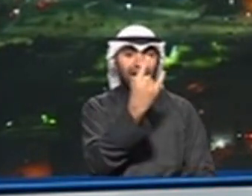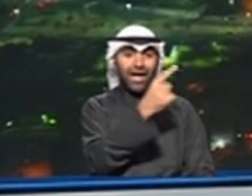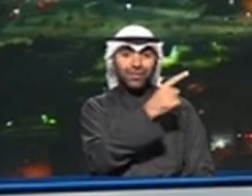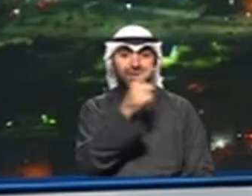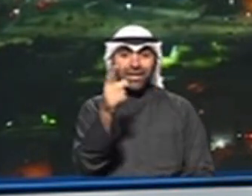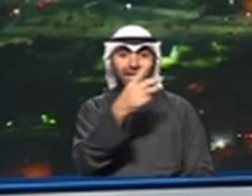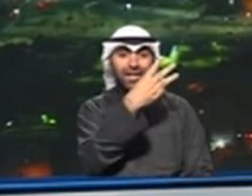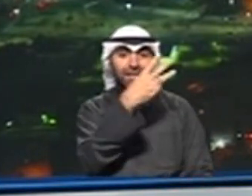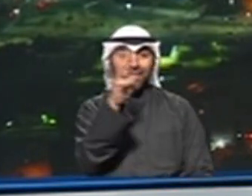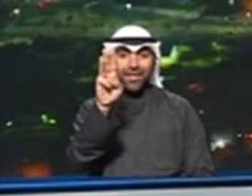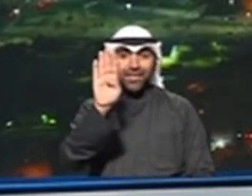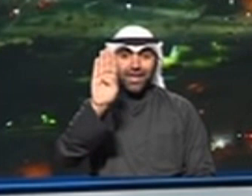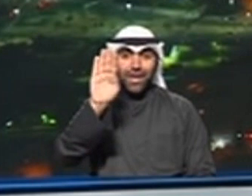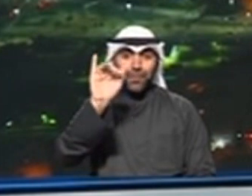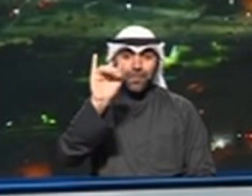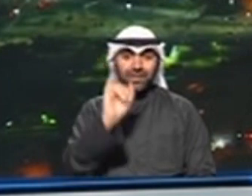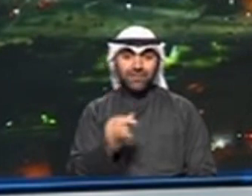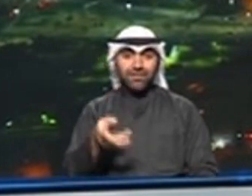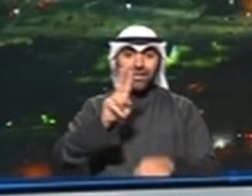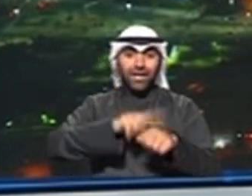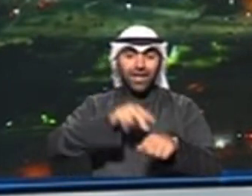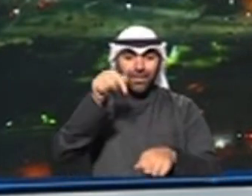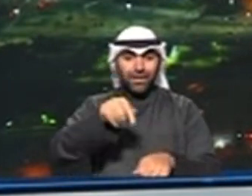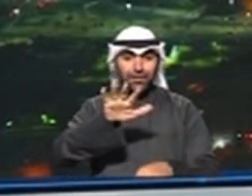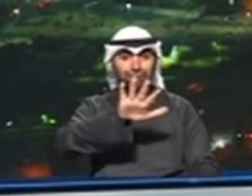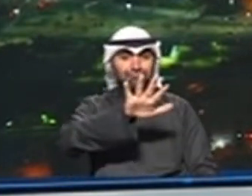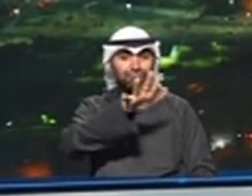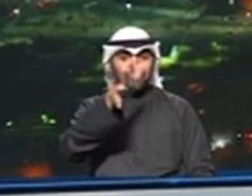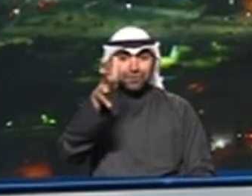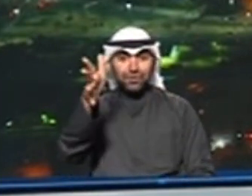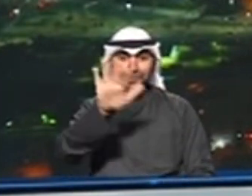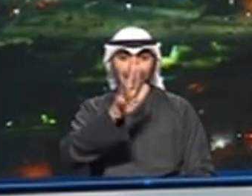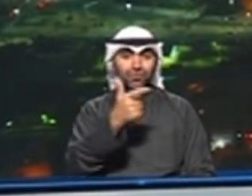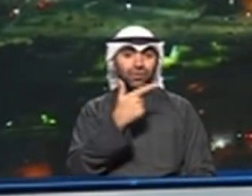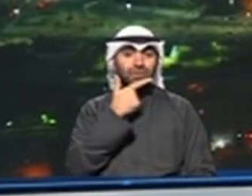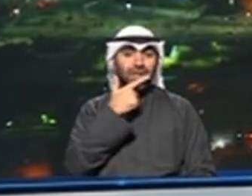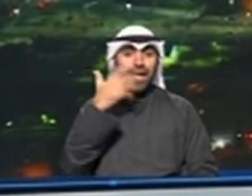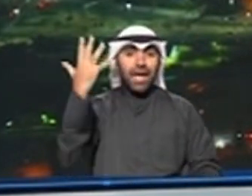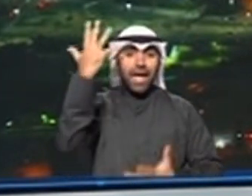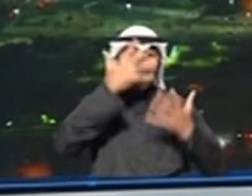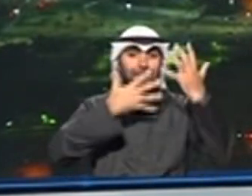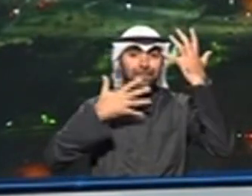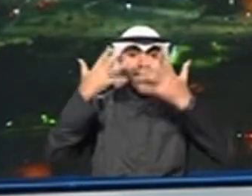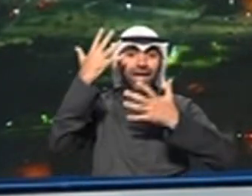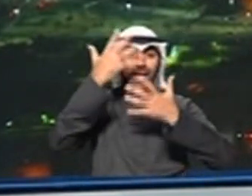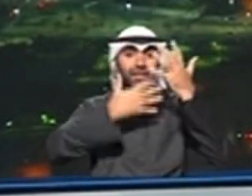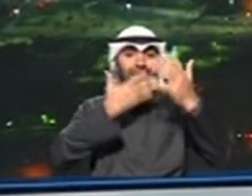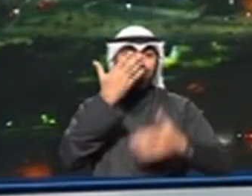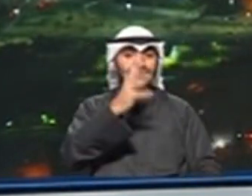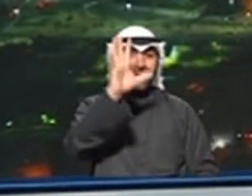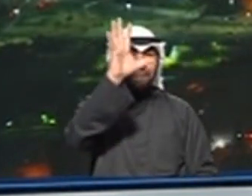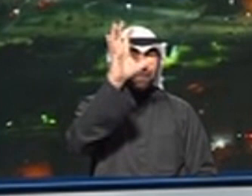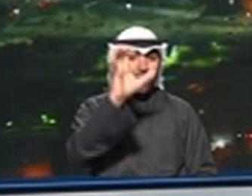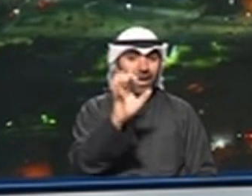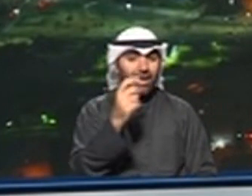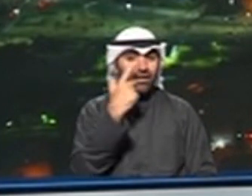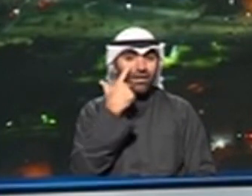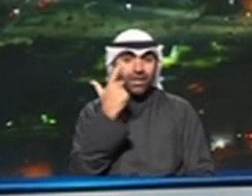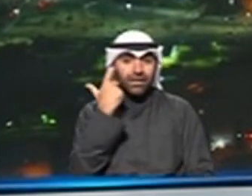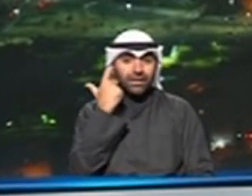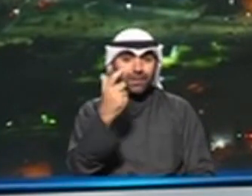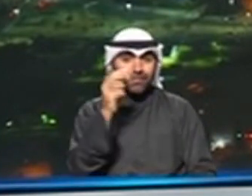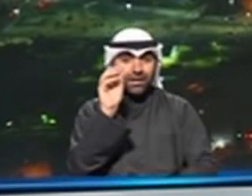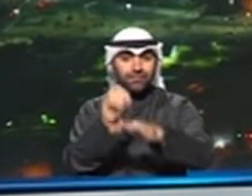10 إلى 30 كيلومتر في الساعة. وأيضا أعزائي المشاهدين، متوقع تكون الضباب على بعض المناطق وفرصة لتكون الضباب وانخفاض في مدى